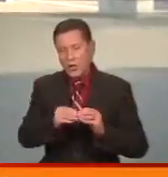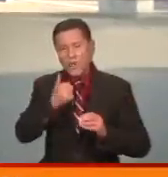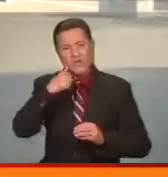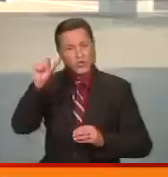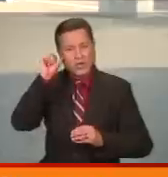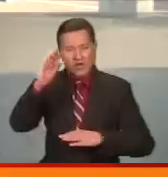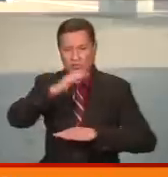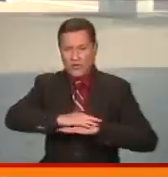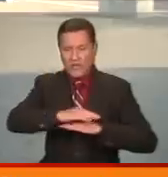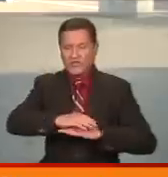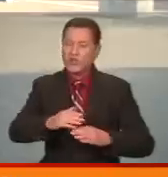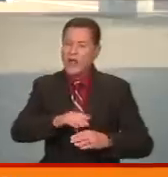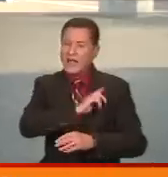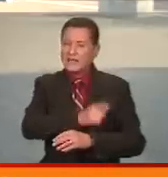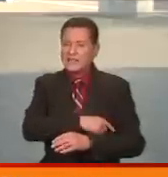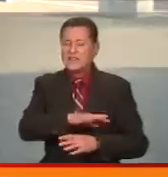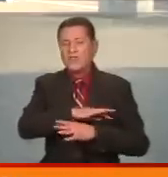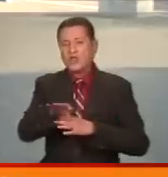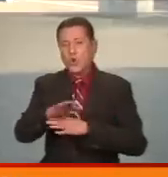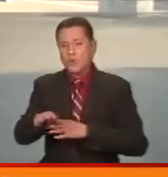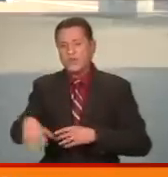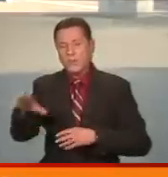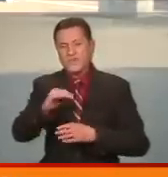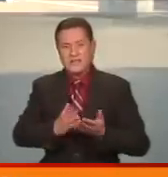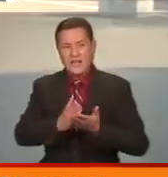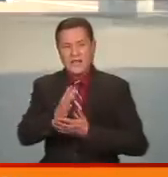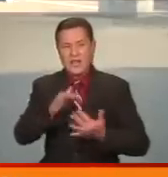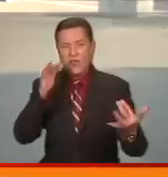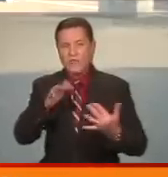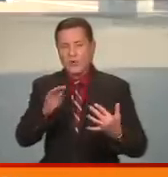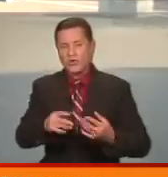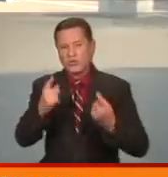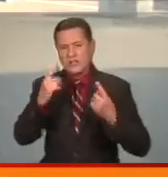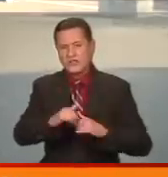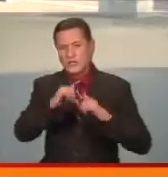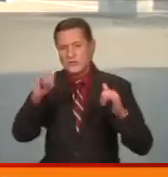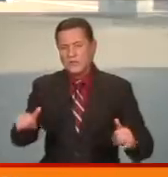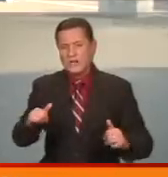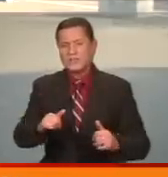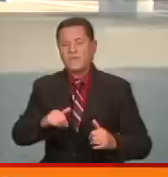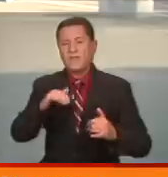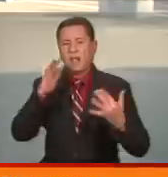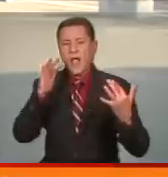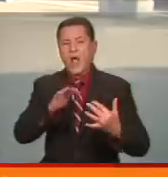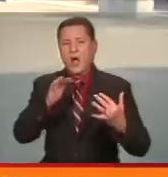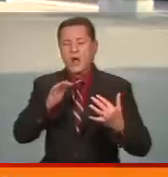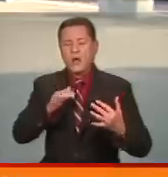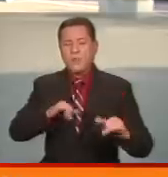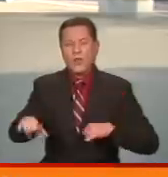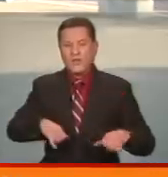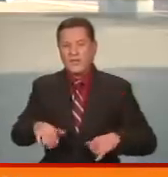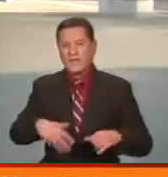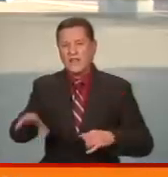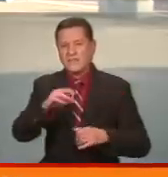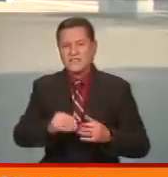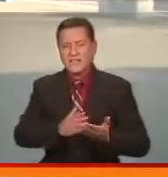учорашнього вечора інтенсивність обстрілів по всій лінії фронту значно збільшилася. Бойовики б'ють на всіх напрямках. Найбільше